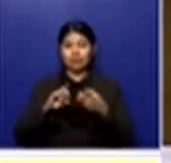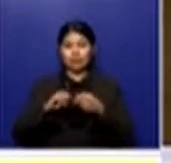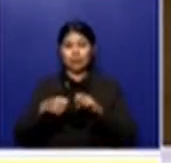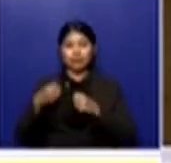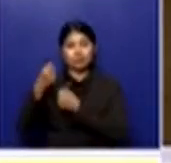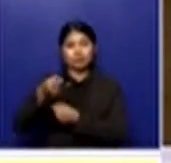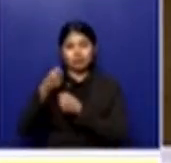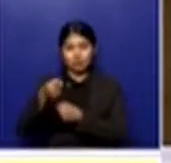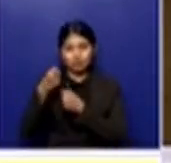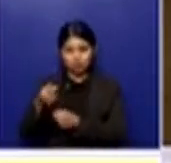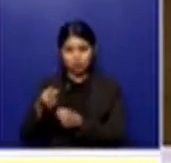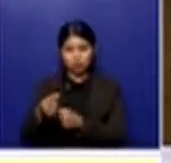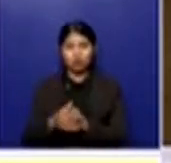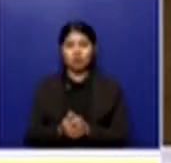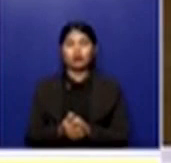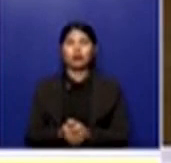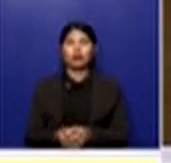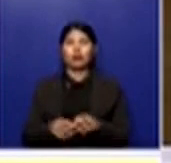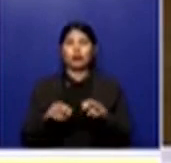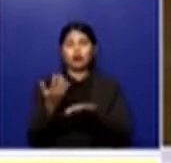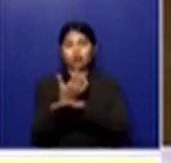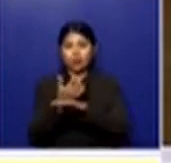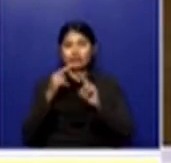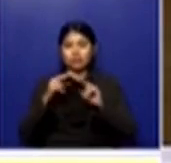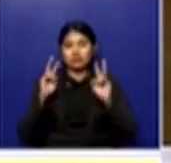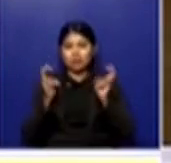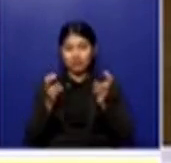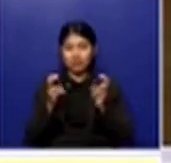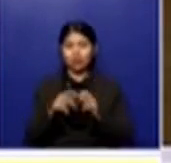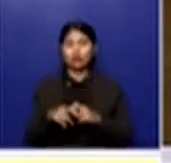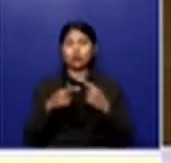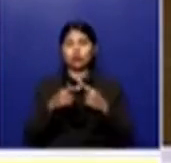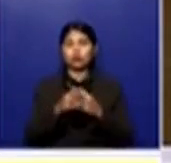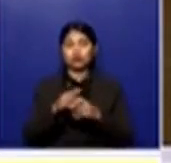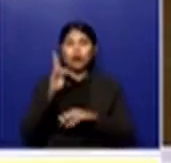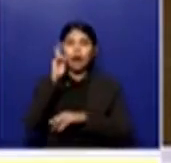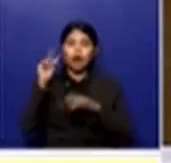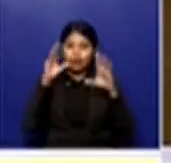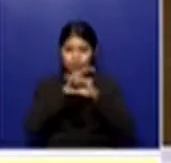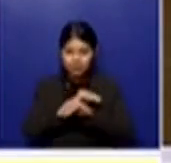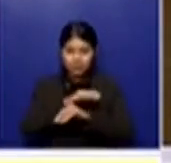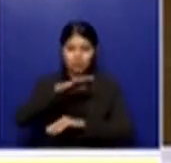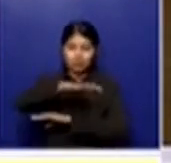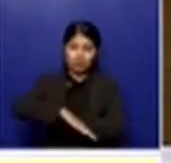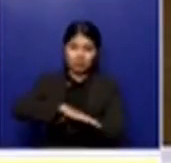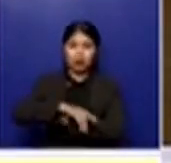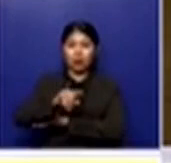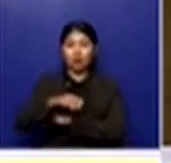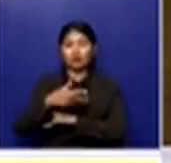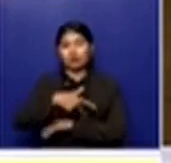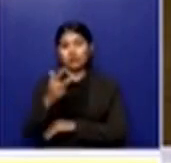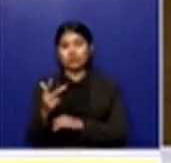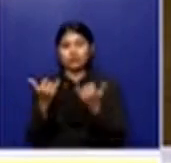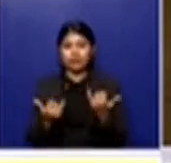การณ์ชุมนุมรายการตอบโจทย์ซึ่งเป็นรายการเรือธงในช่วงข่าวภาคค่ำของไทย PBS เนี่ยค่ะเรา ได้จัดร